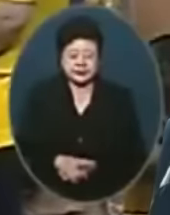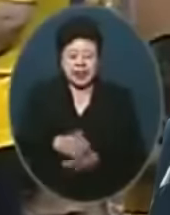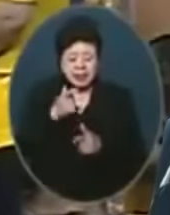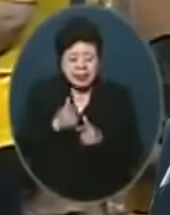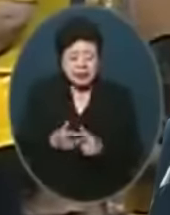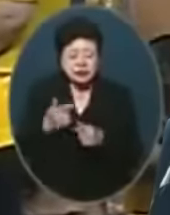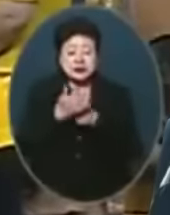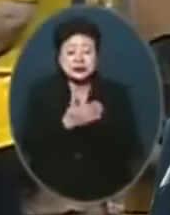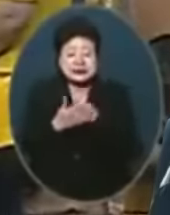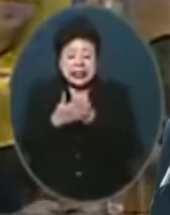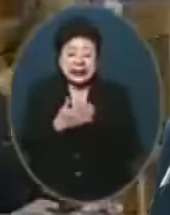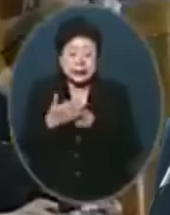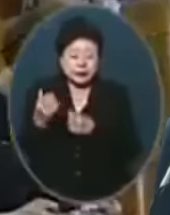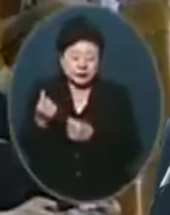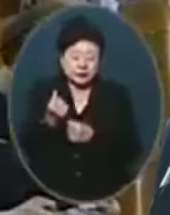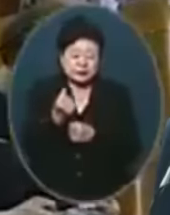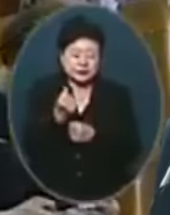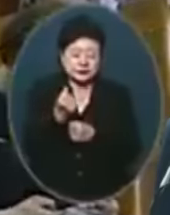예수님의 은혜로